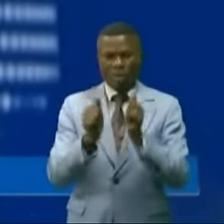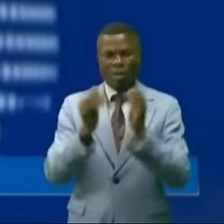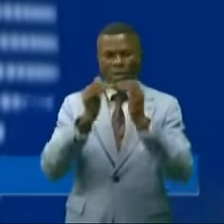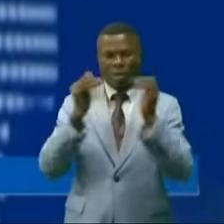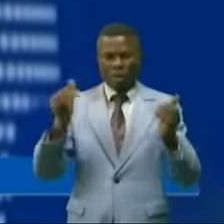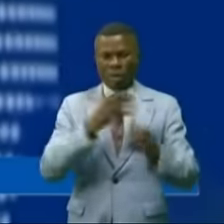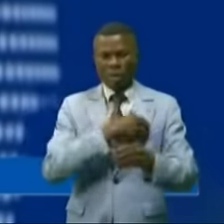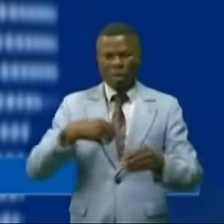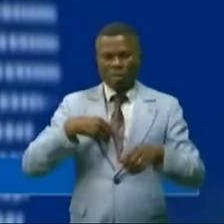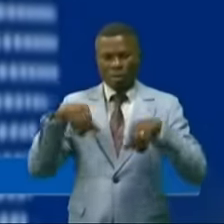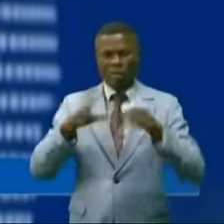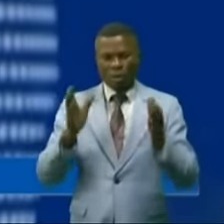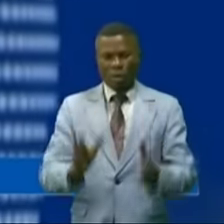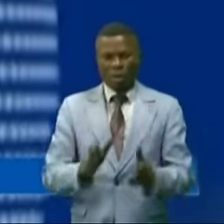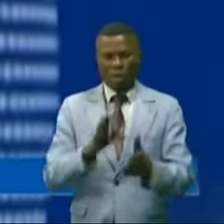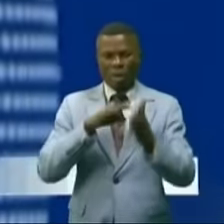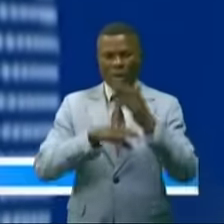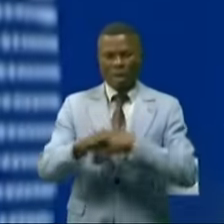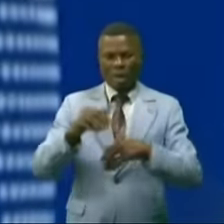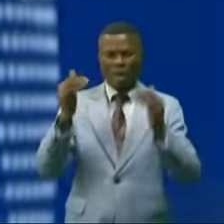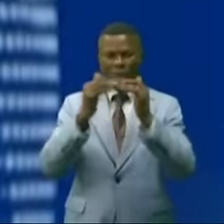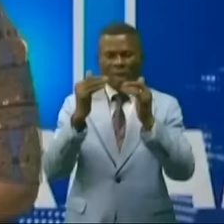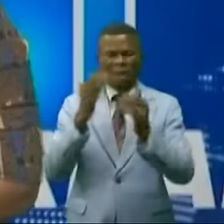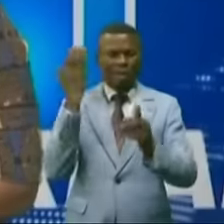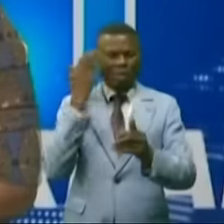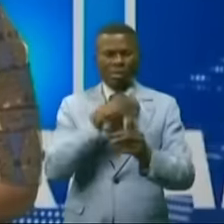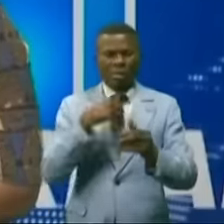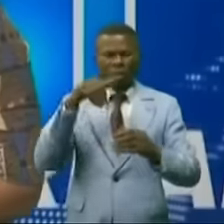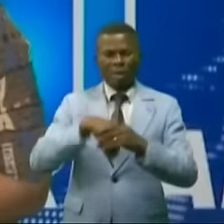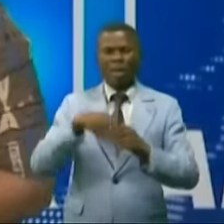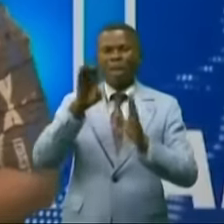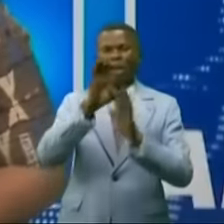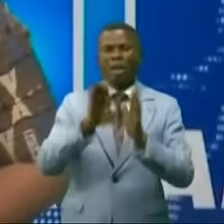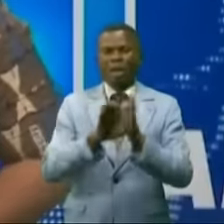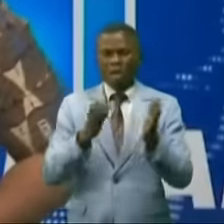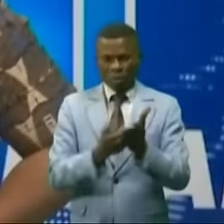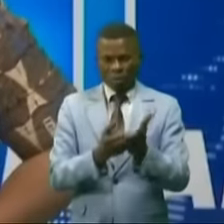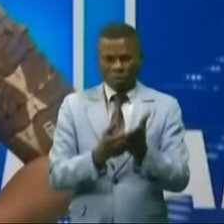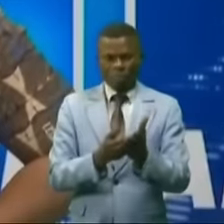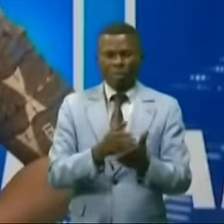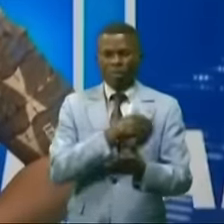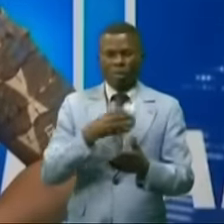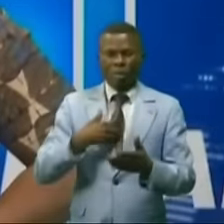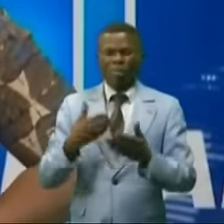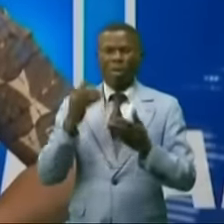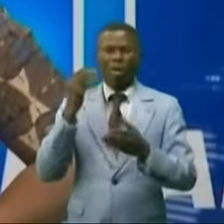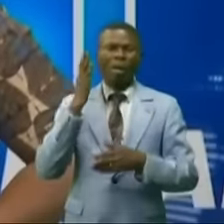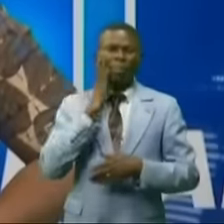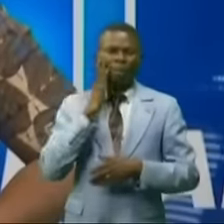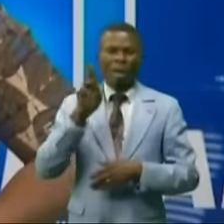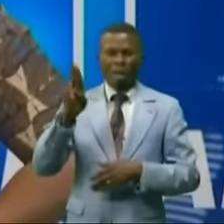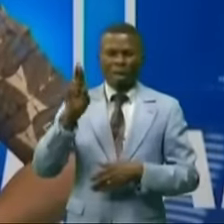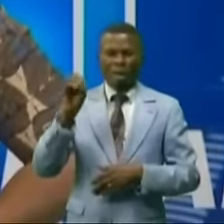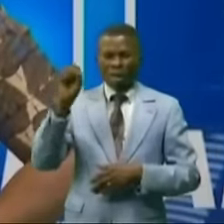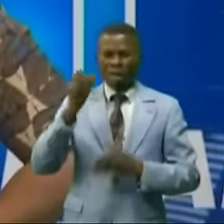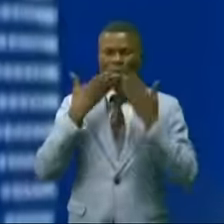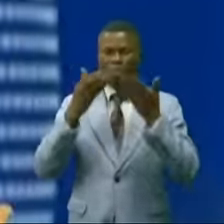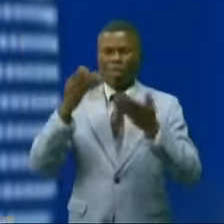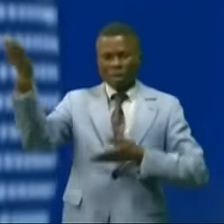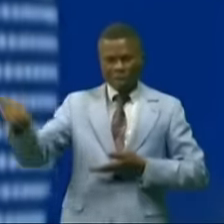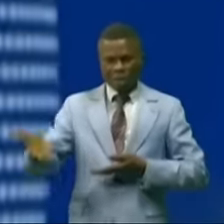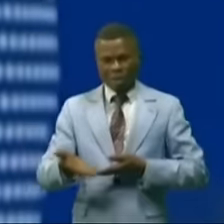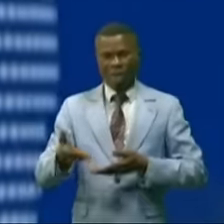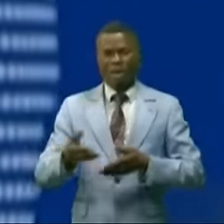les femmes congolaises qui ont fait inscrire la parité dans la Constitution. Madame Marie-Rose Tité, merci d'avoir répondu à notre